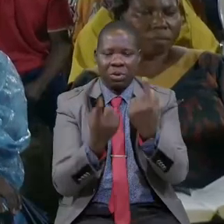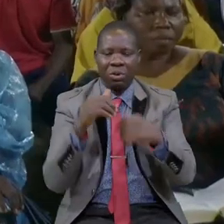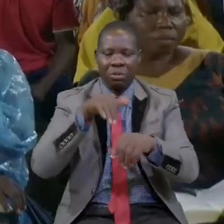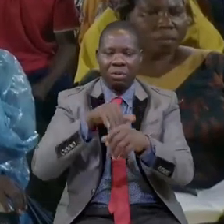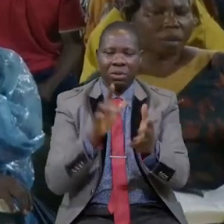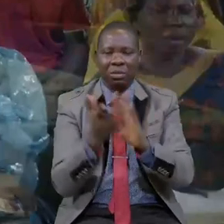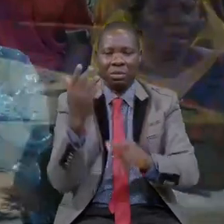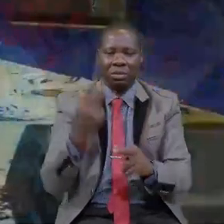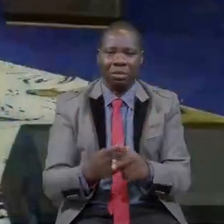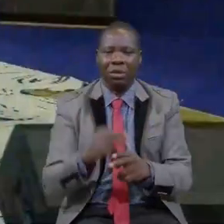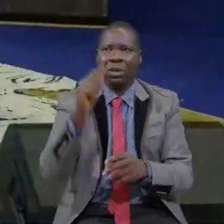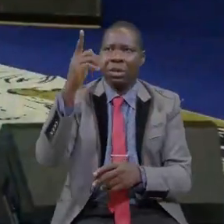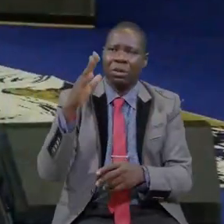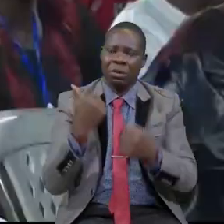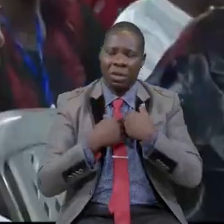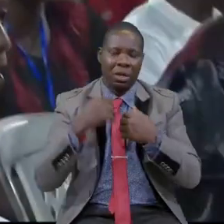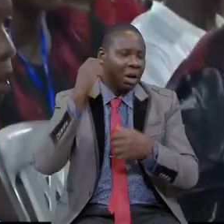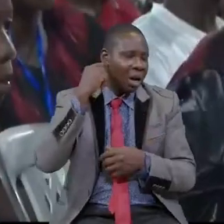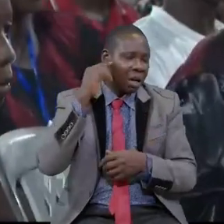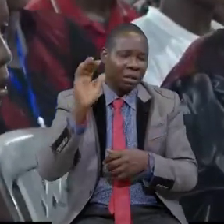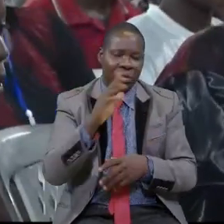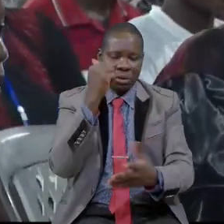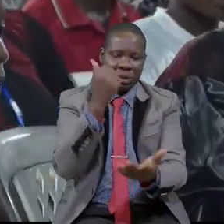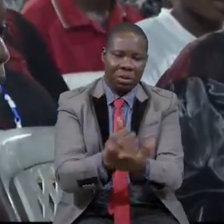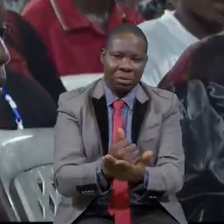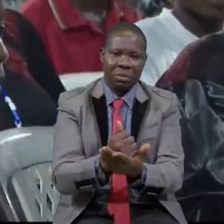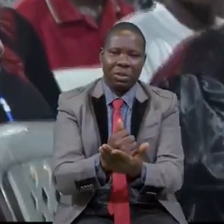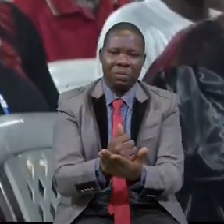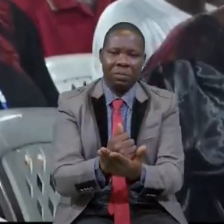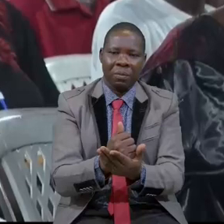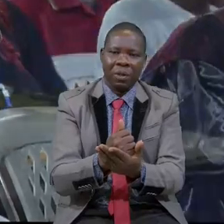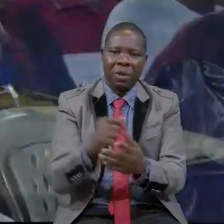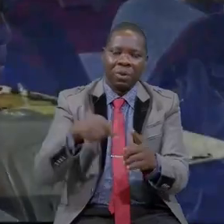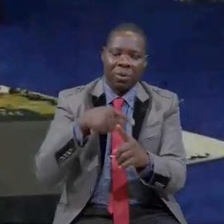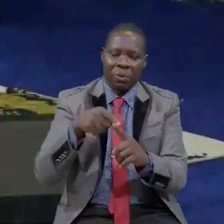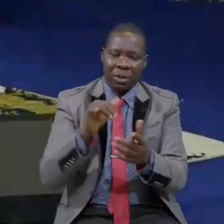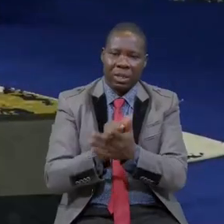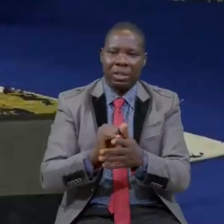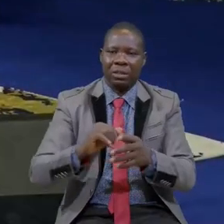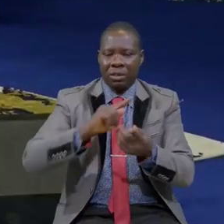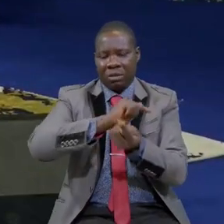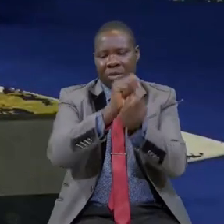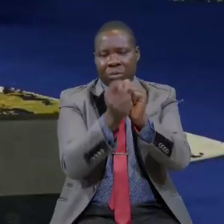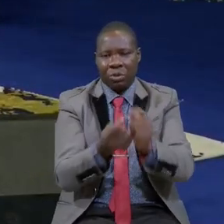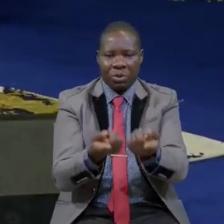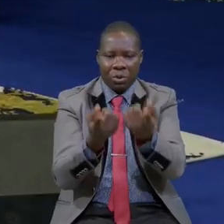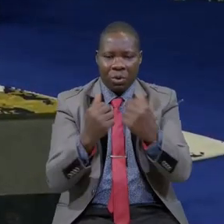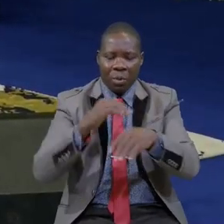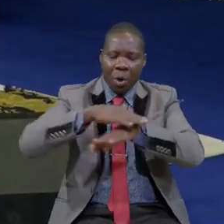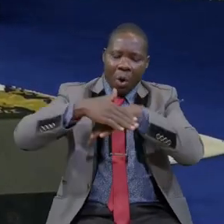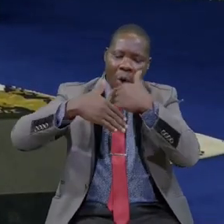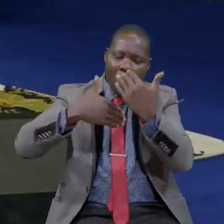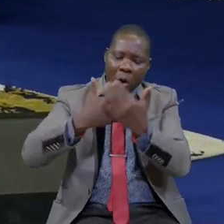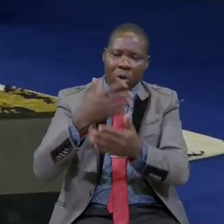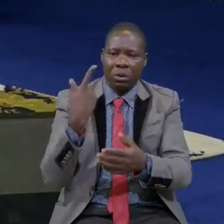Dieu a écouté ton amen. Et quand cette transformation a lieu, toute la